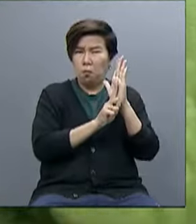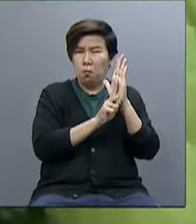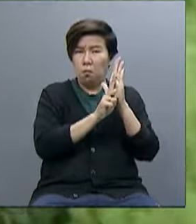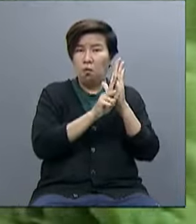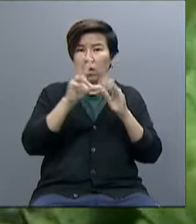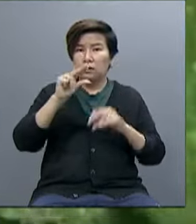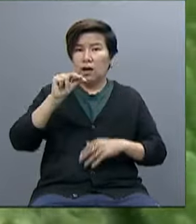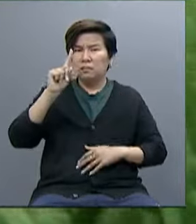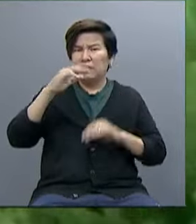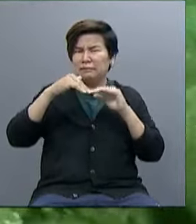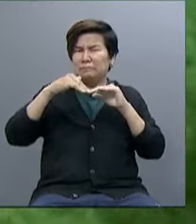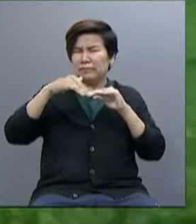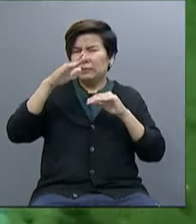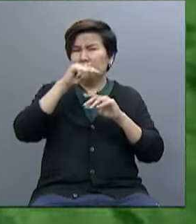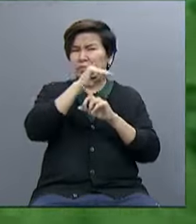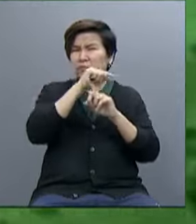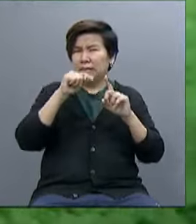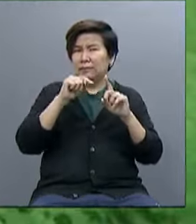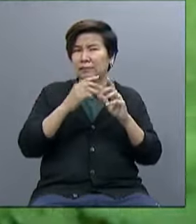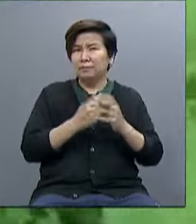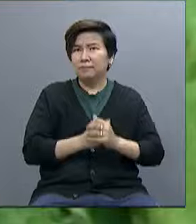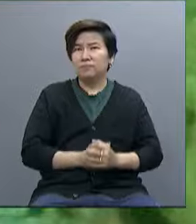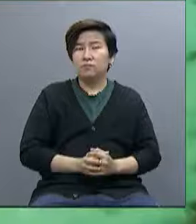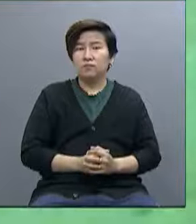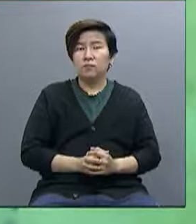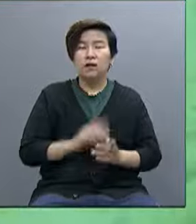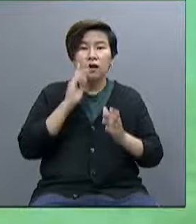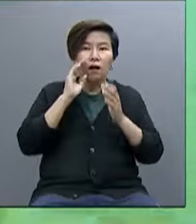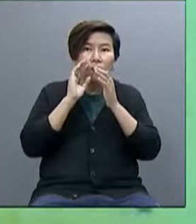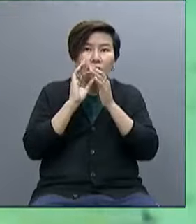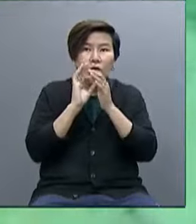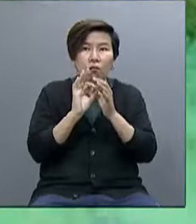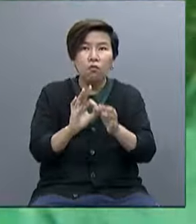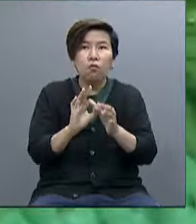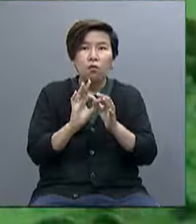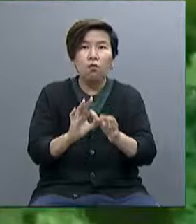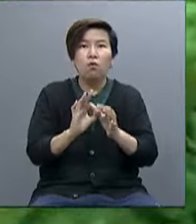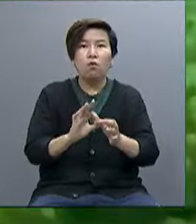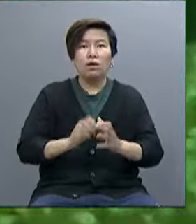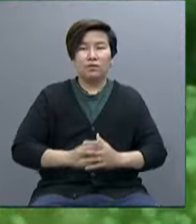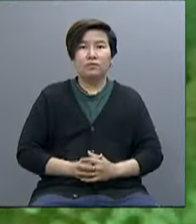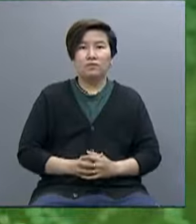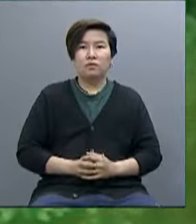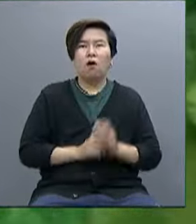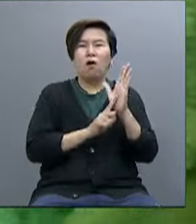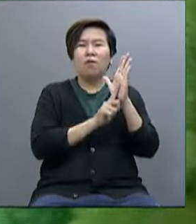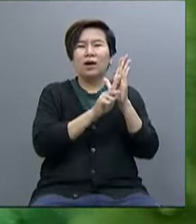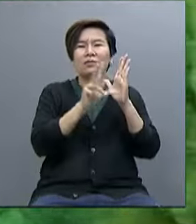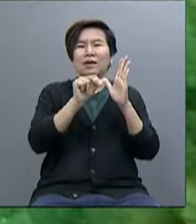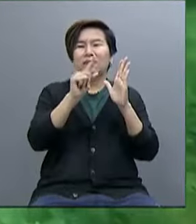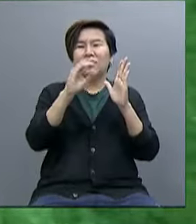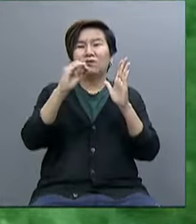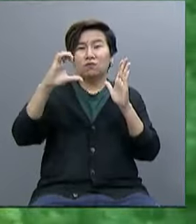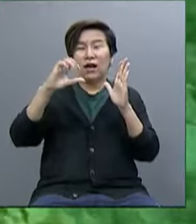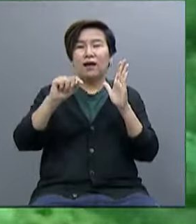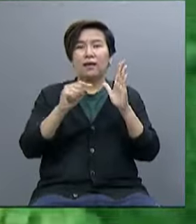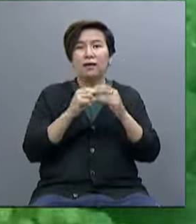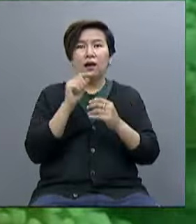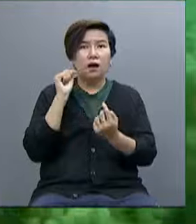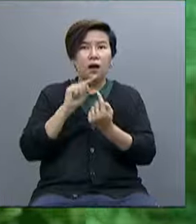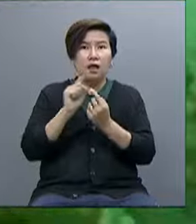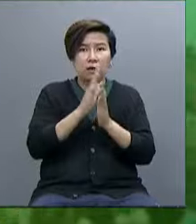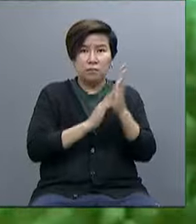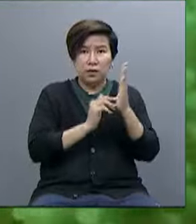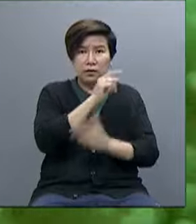31องศาไปแล้วนี่คือความน่ากังวลที่ยังไม่มีใครตอบได้ว่าปะการังที่ฟอกขาวไปแล้วจะกลับมาได้อีก